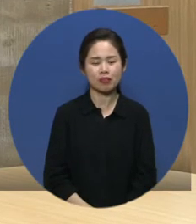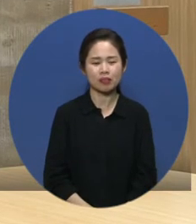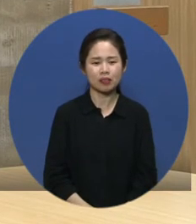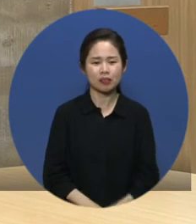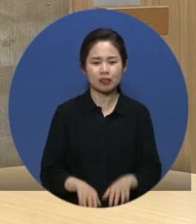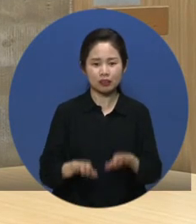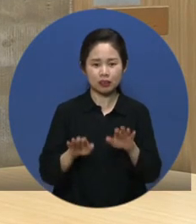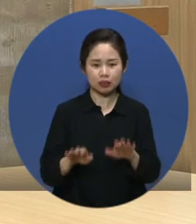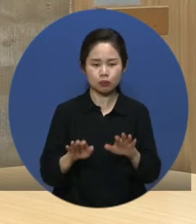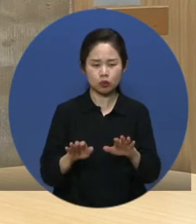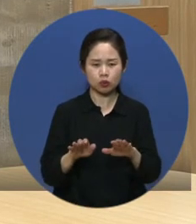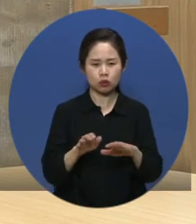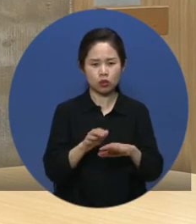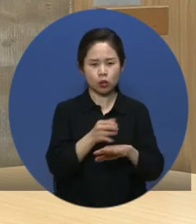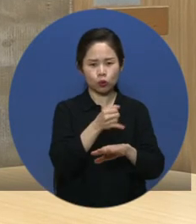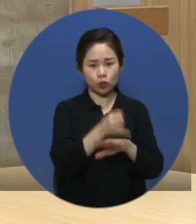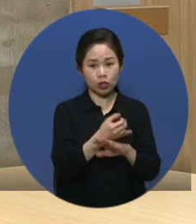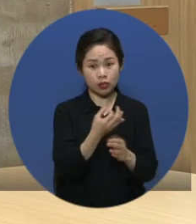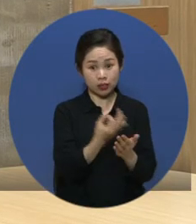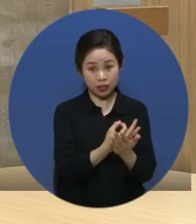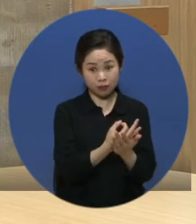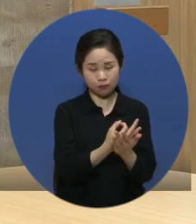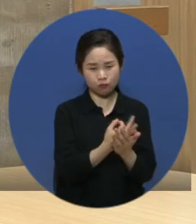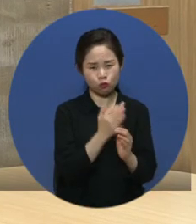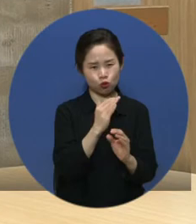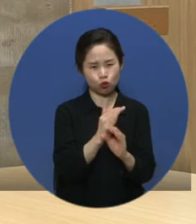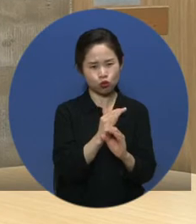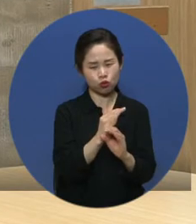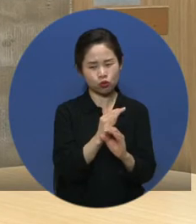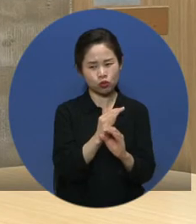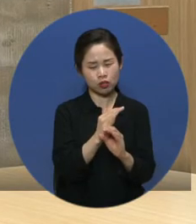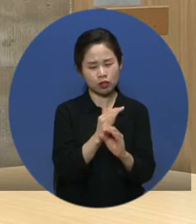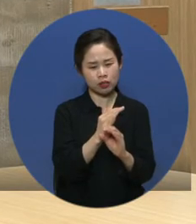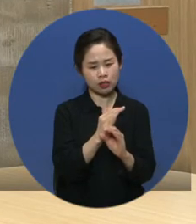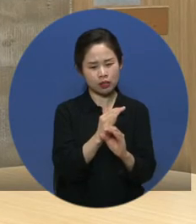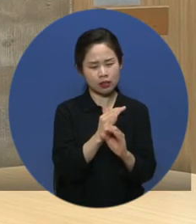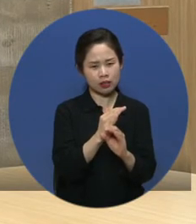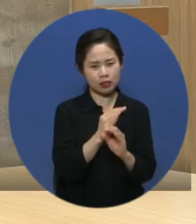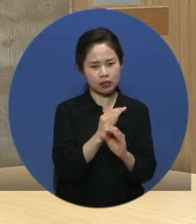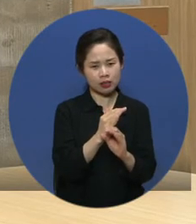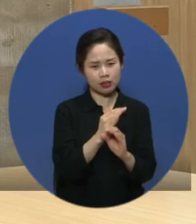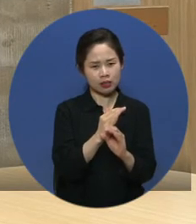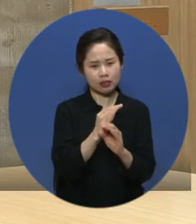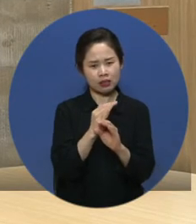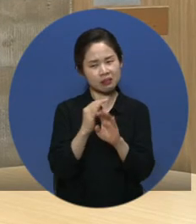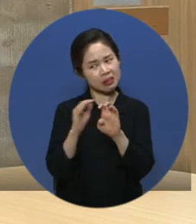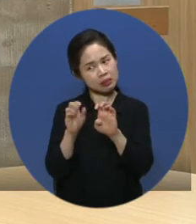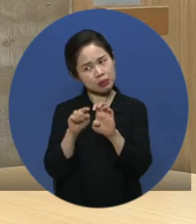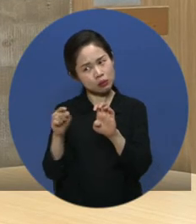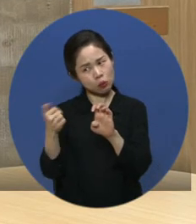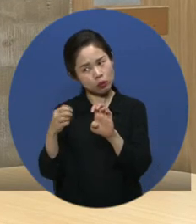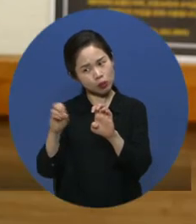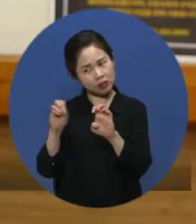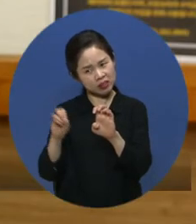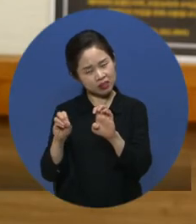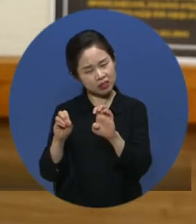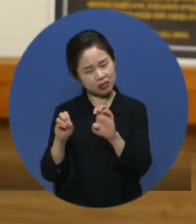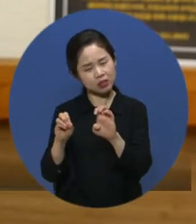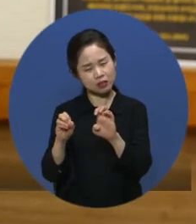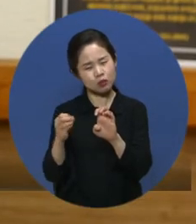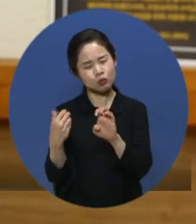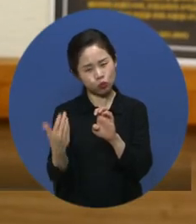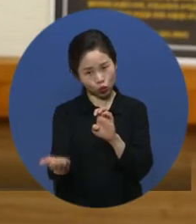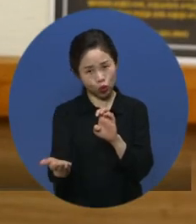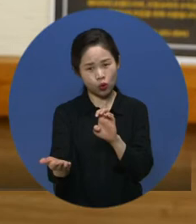현재는 저희가 최저임금의 한 40에서 50% 정도 지급을 하고 있습니다. 그렇지만 지금